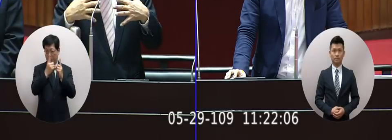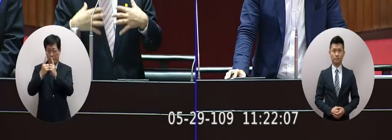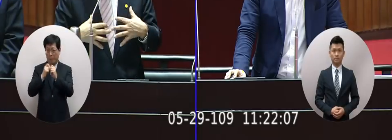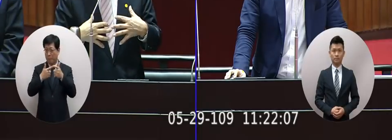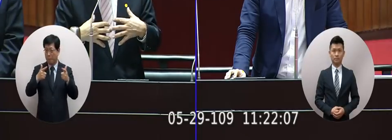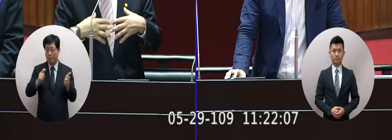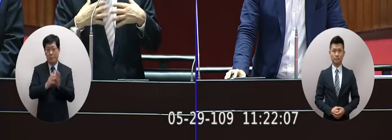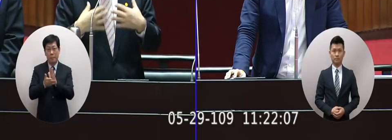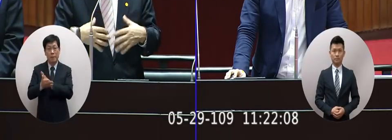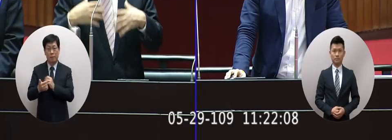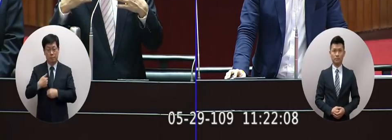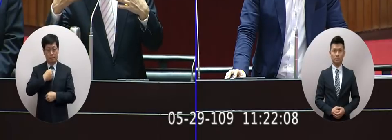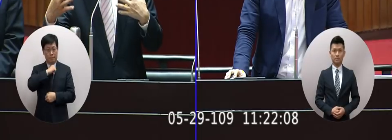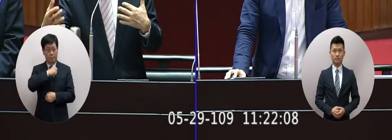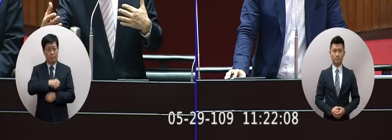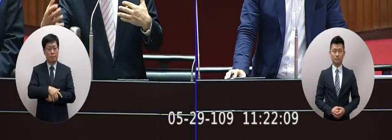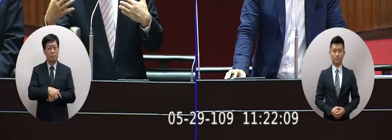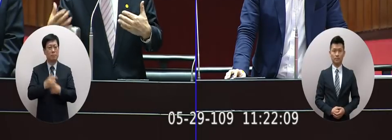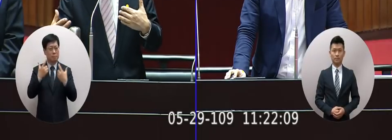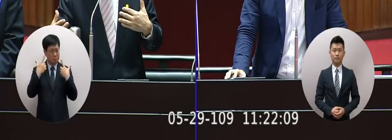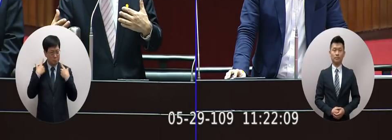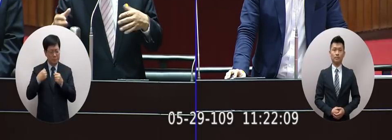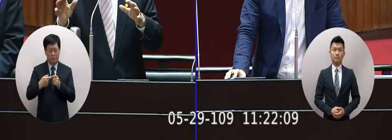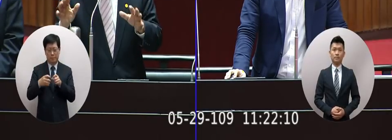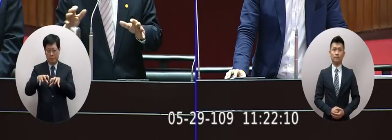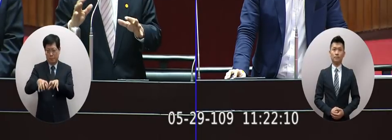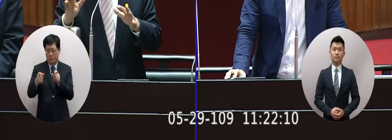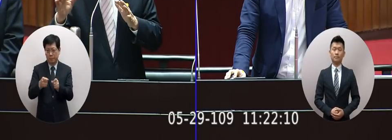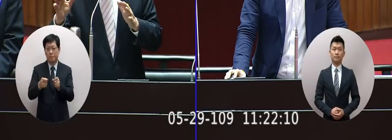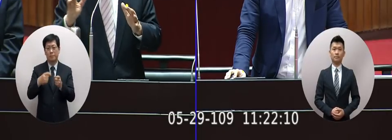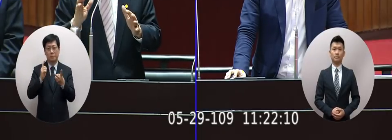化。台湾因为上界接近，